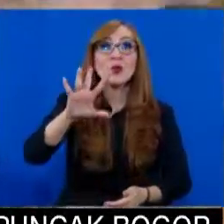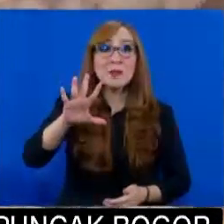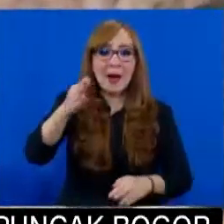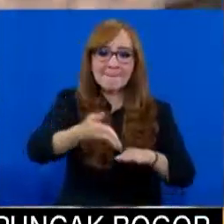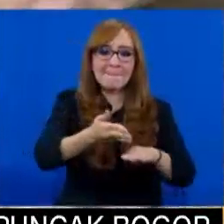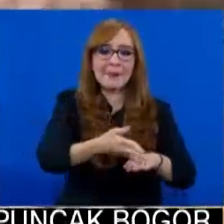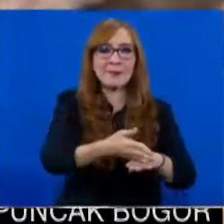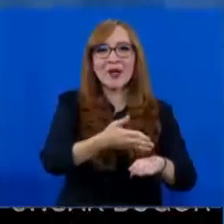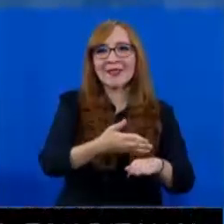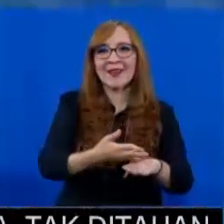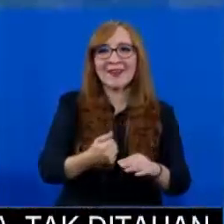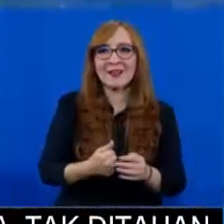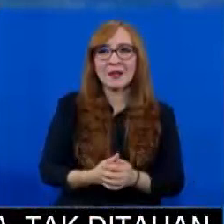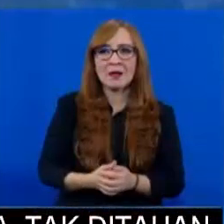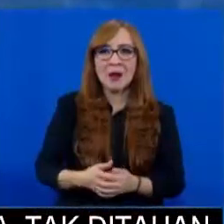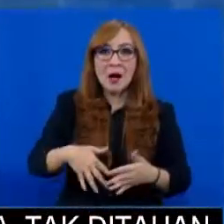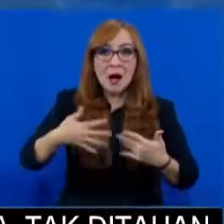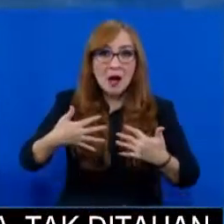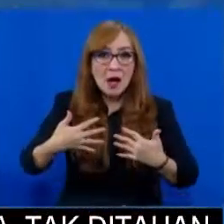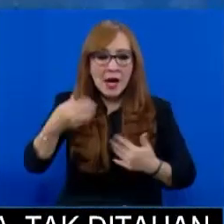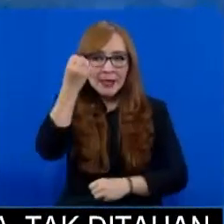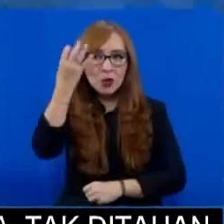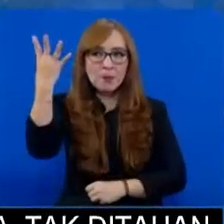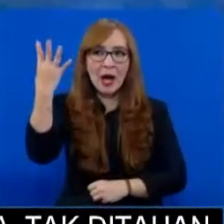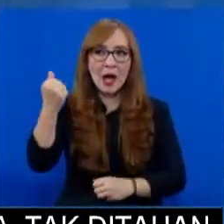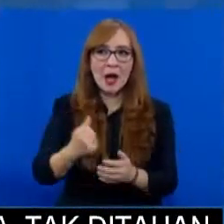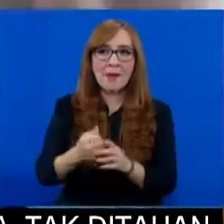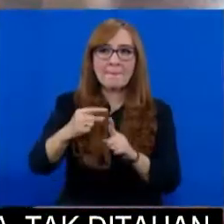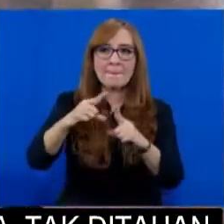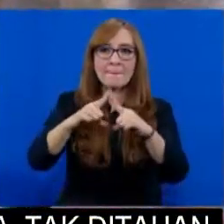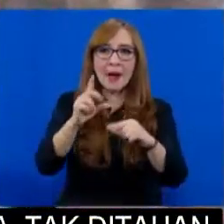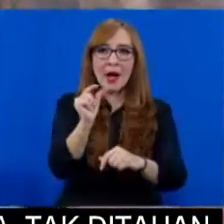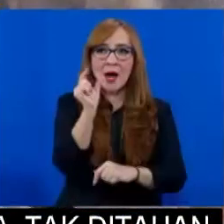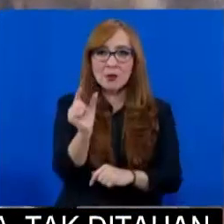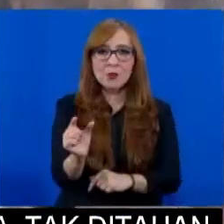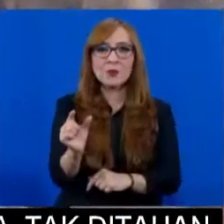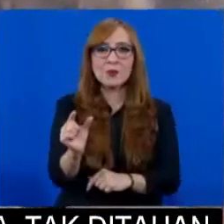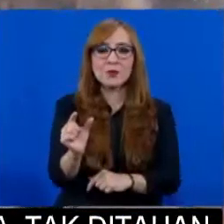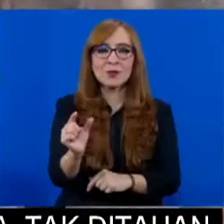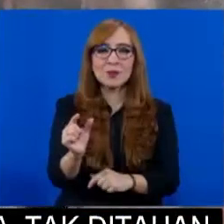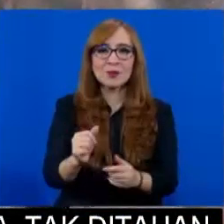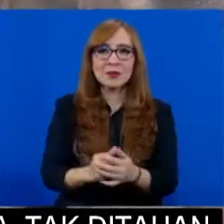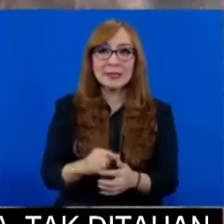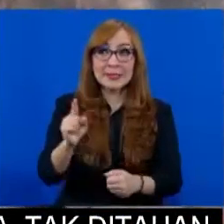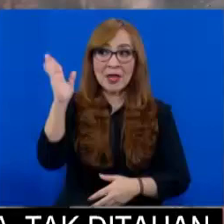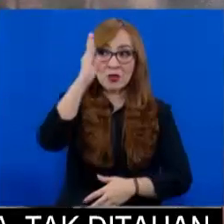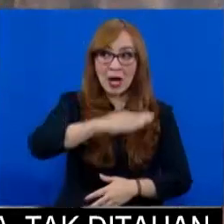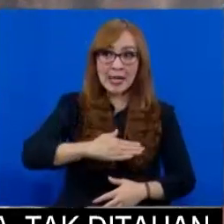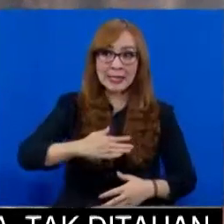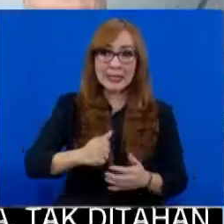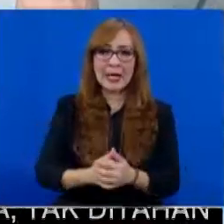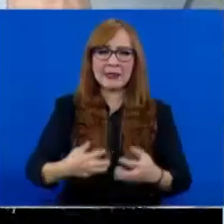Wah, kayaknya ada satu yang terlupa. Parunya belum saya goreng semua. Sehari ada 15 kg paru ludes